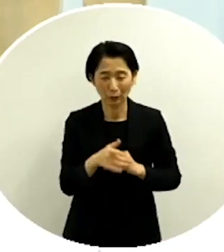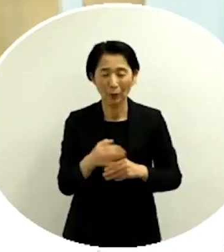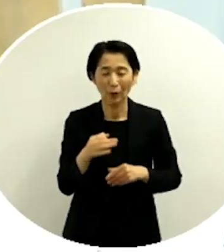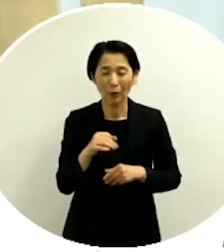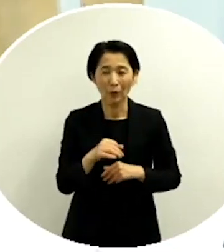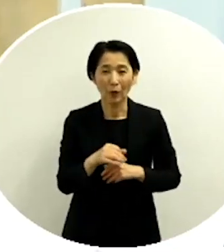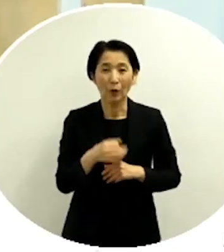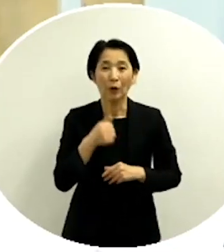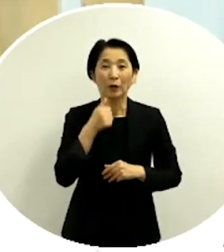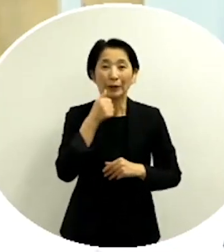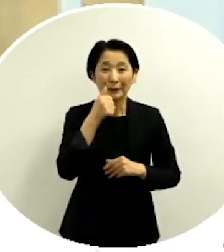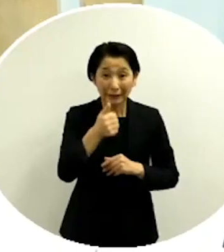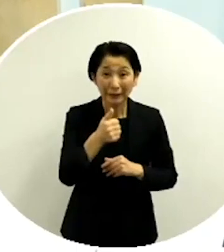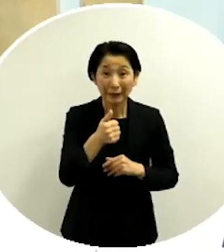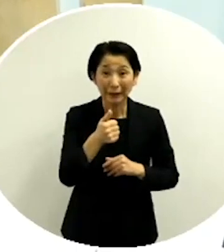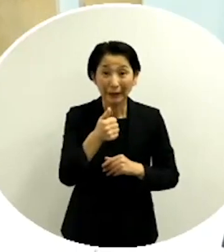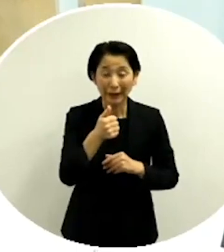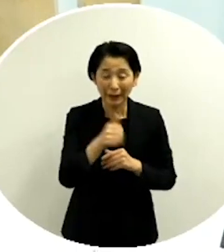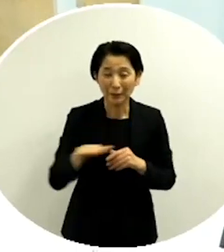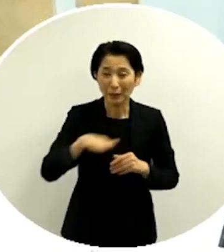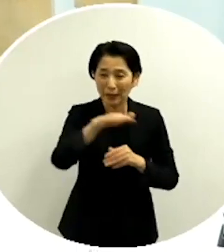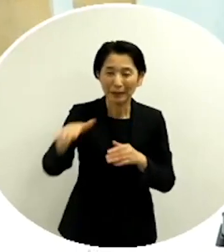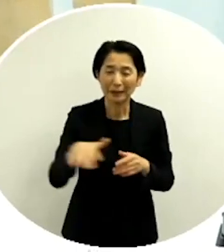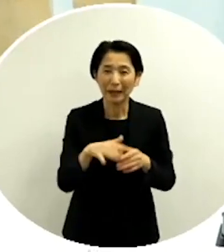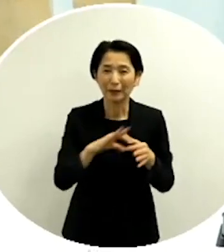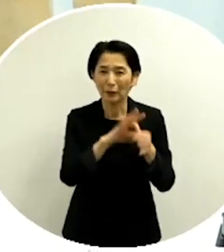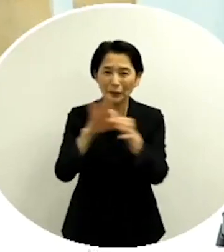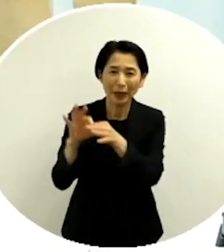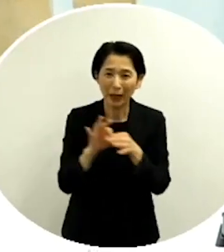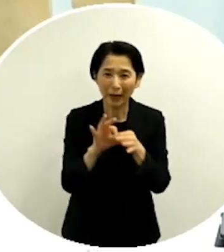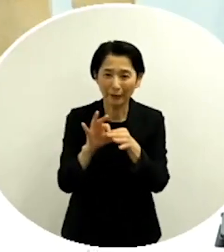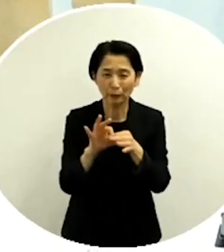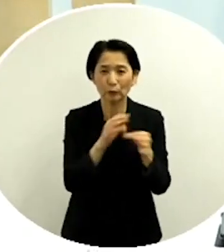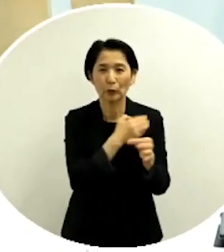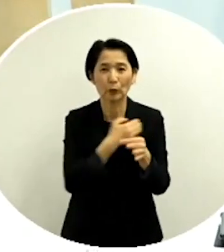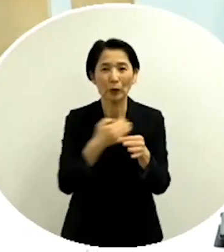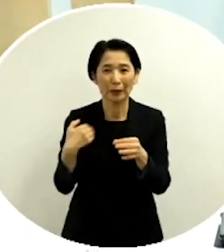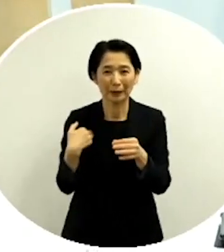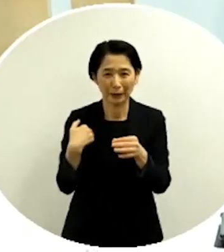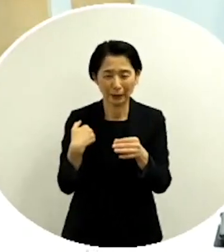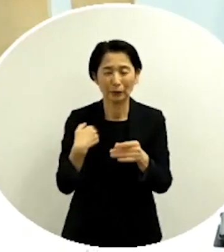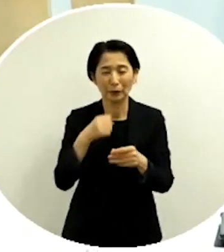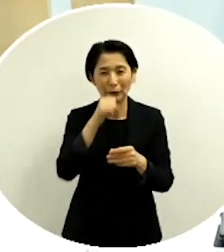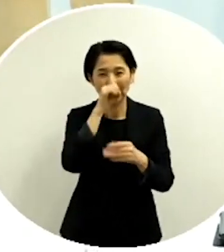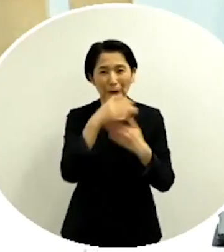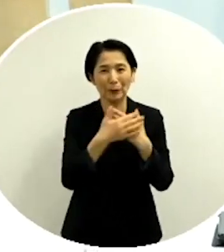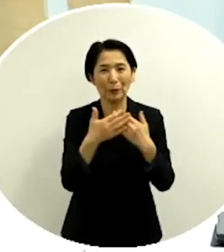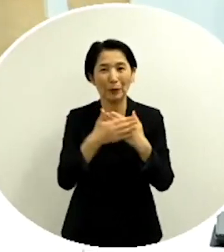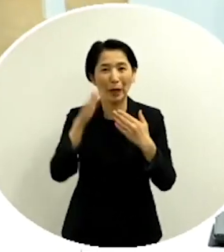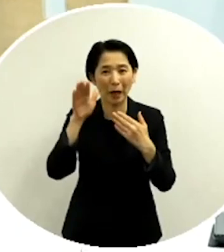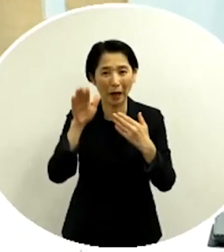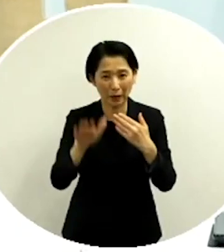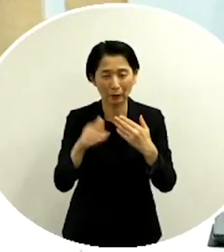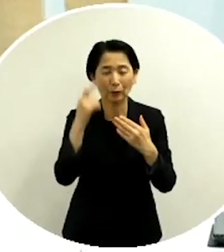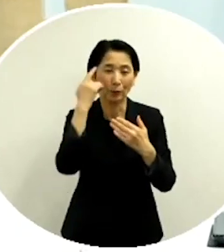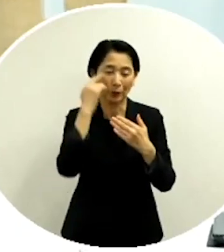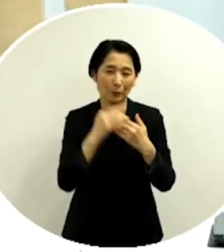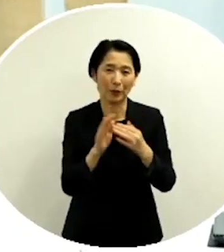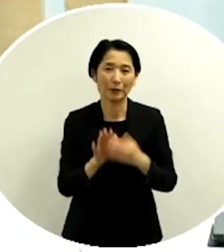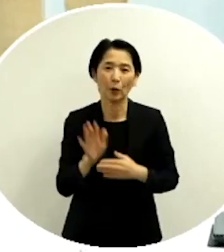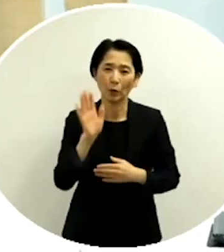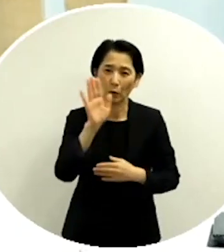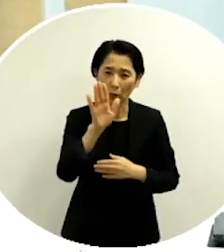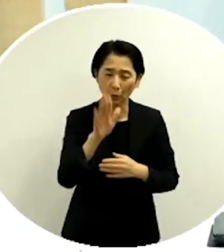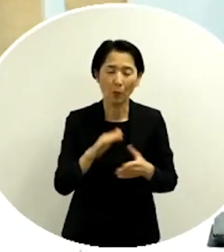てそれでもやっぱり皆さんとつながっていられるという利点が大きいと思ってあのいますですので今後とも